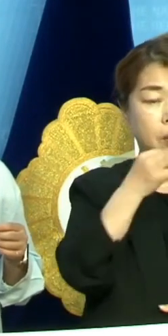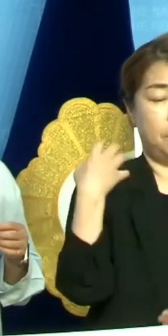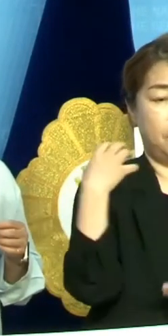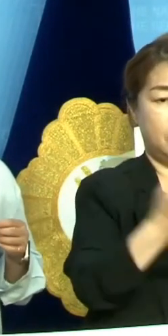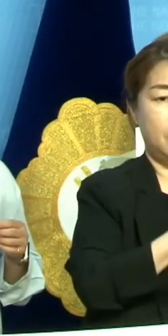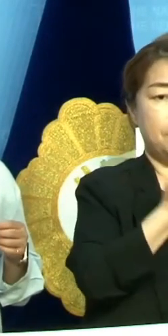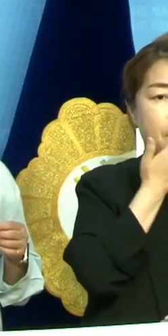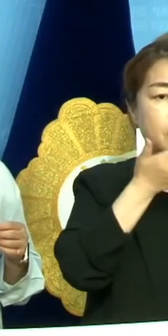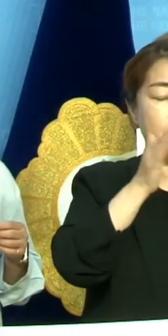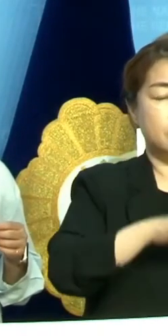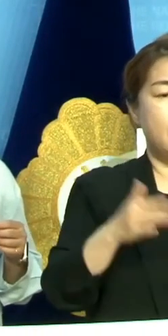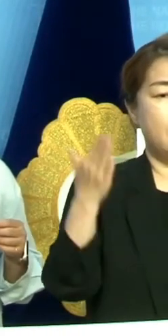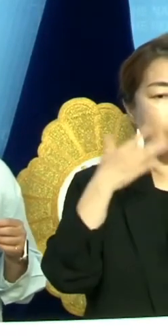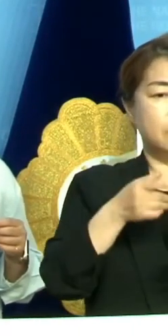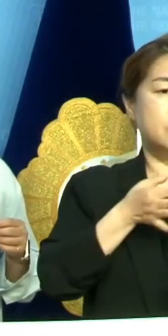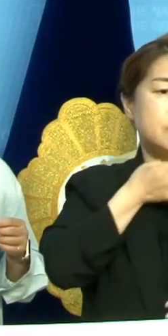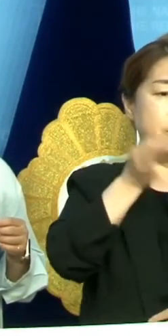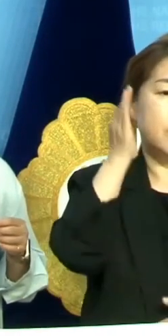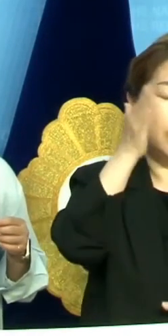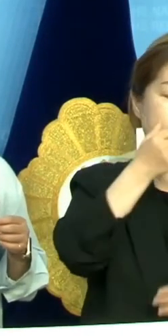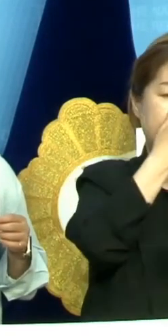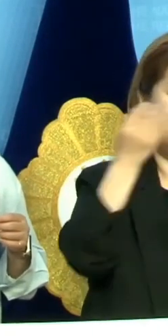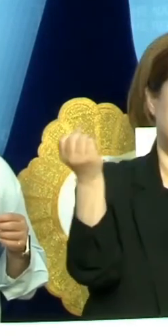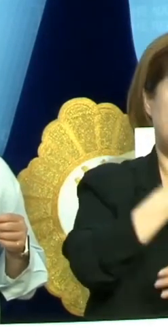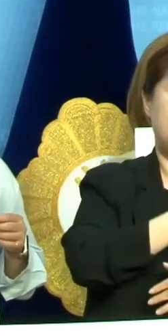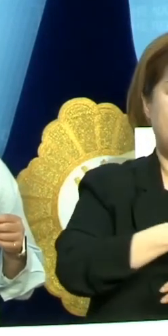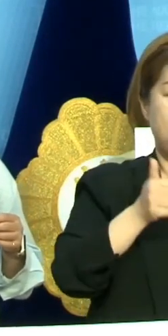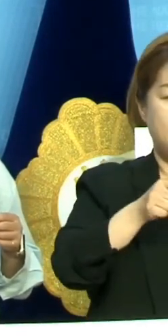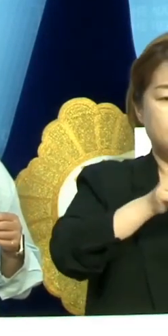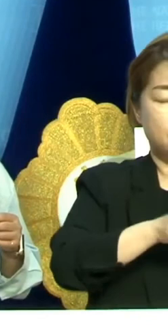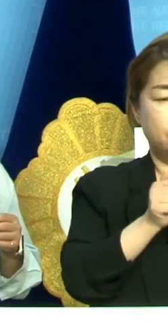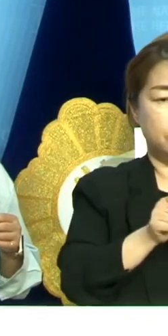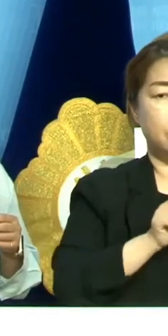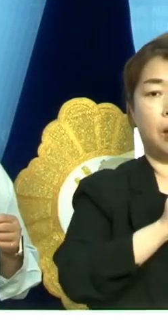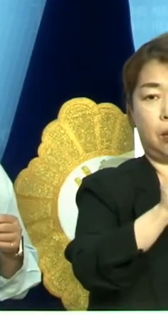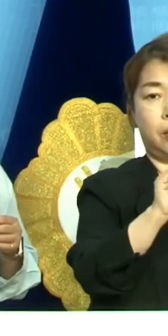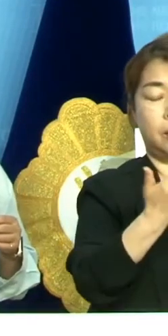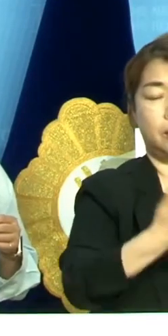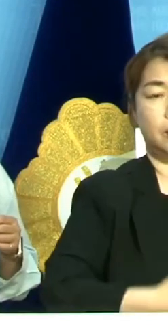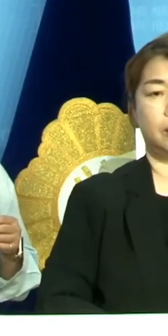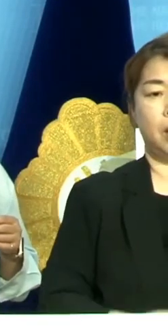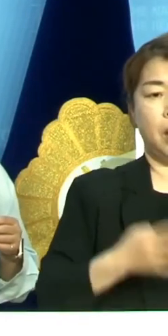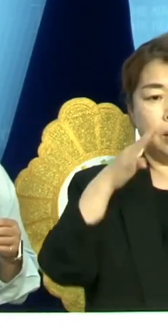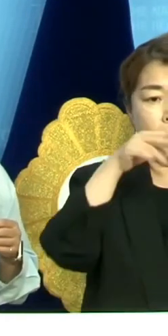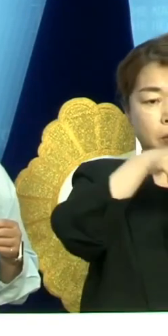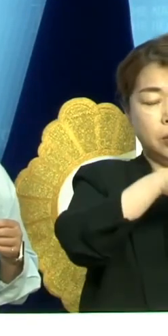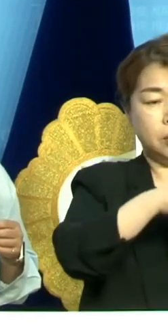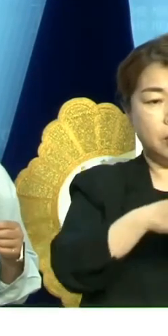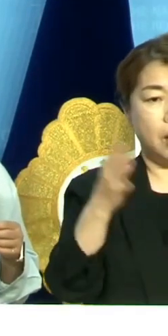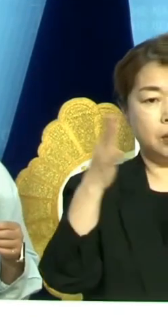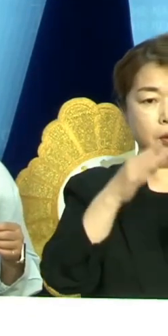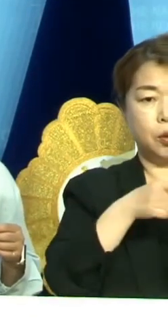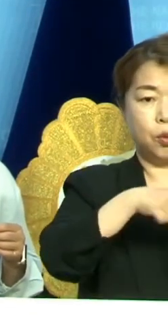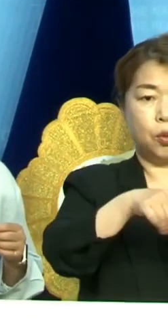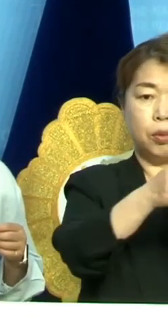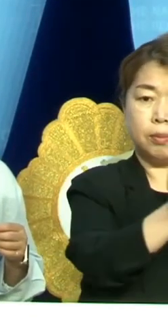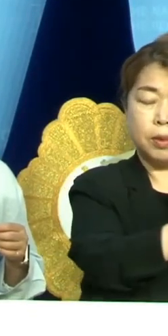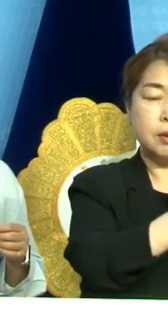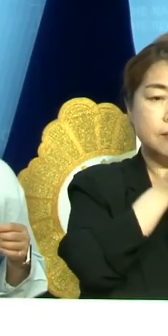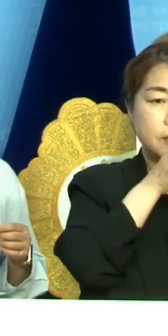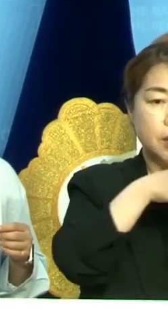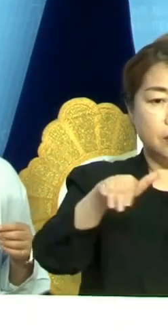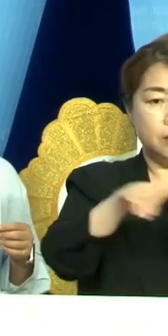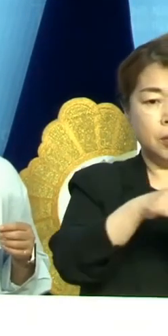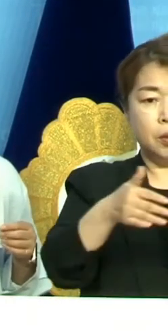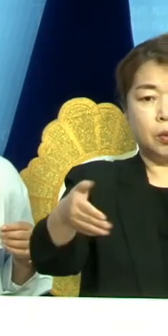학생들의 요구를 외면하고 법적 분쟁으로 까지 내몬 것입니다 대학이 학생들을 교육하는 진정한